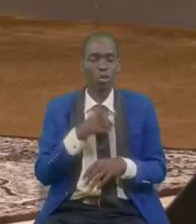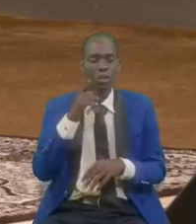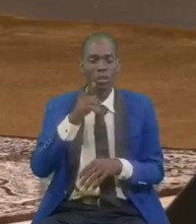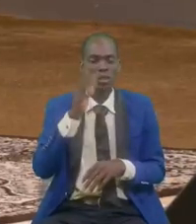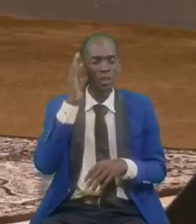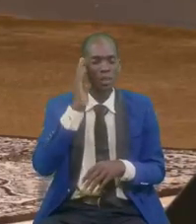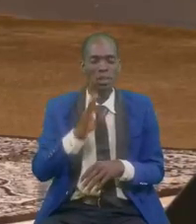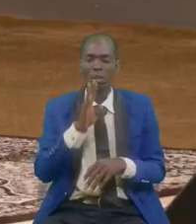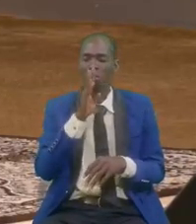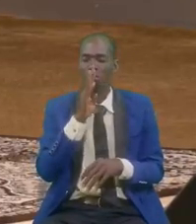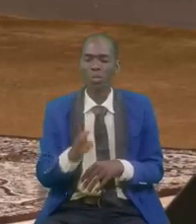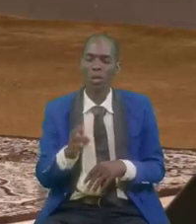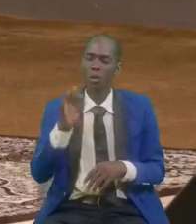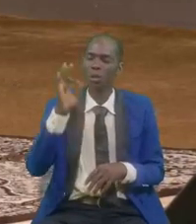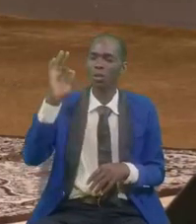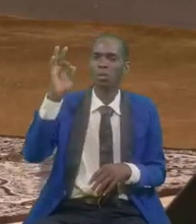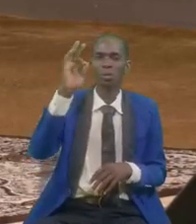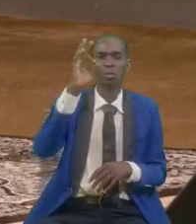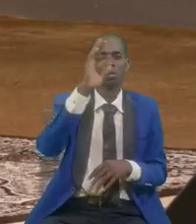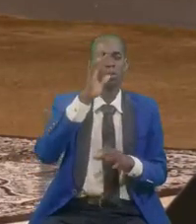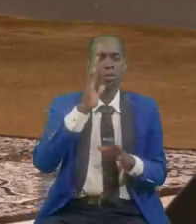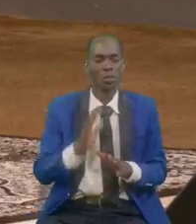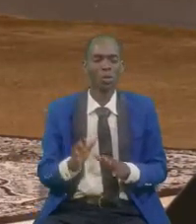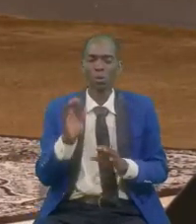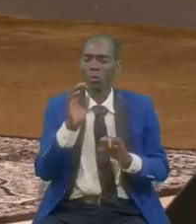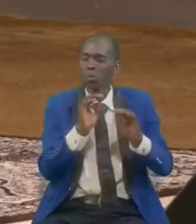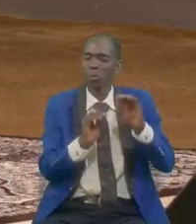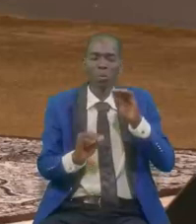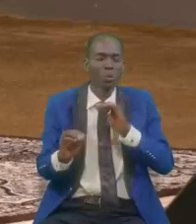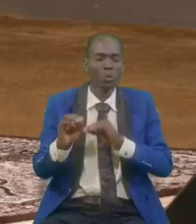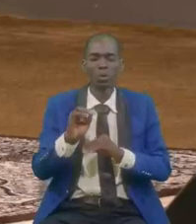mes témoins à Jérusalem,